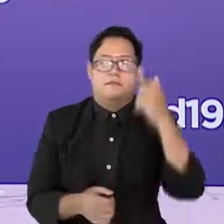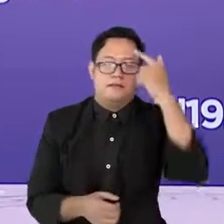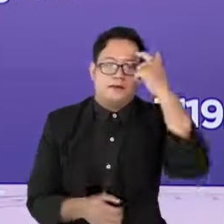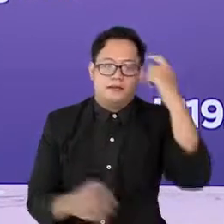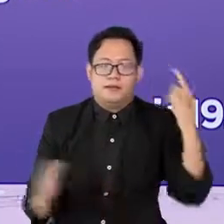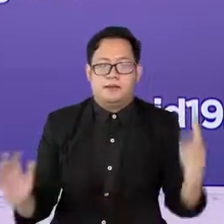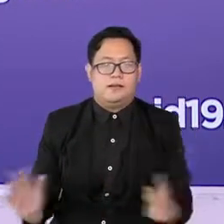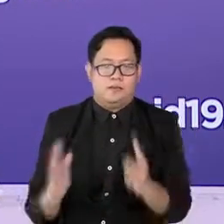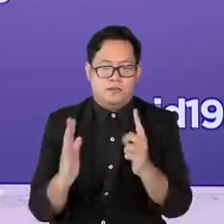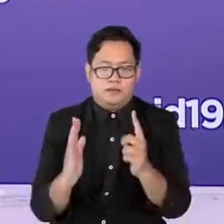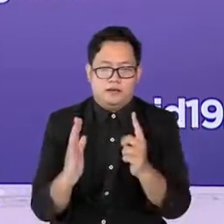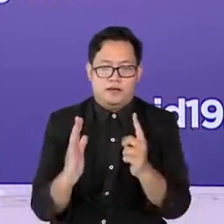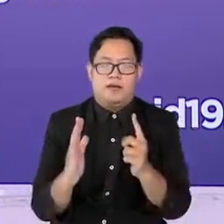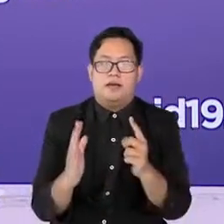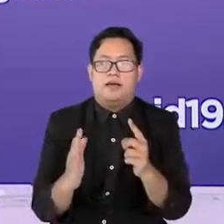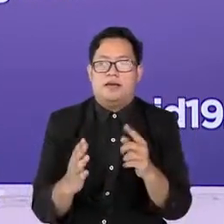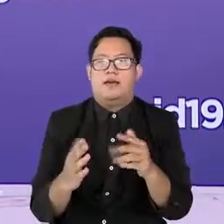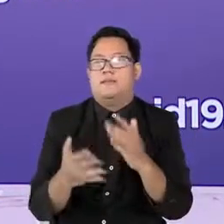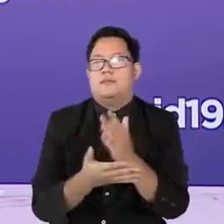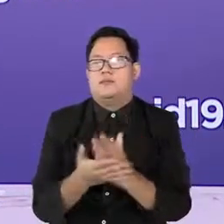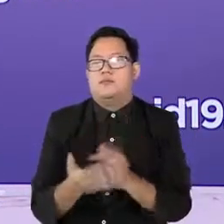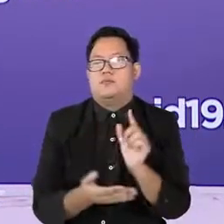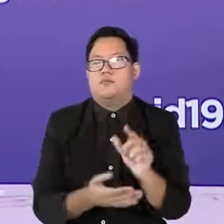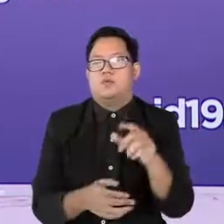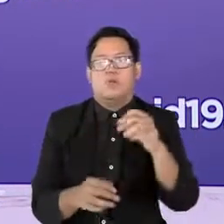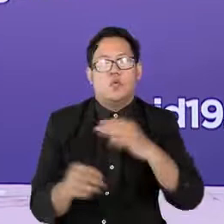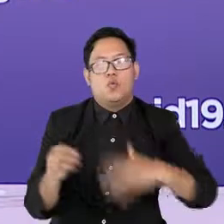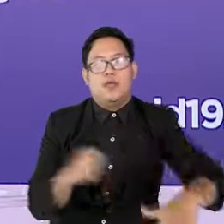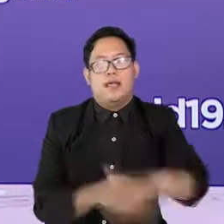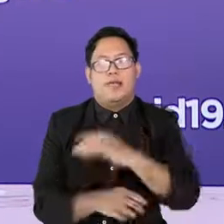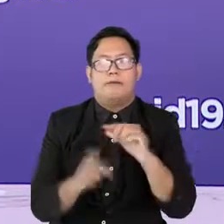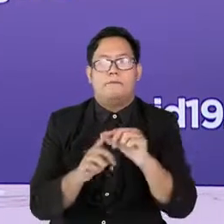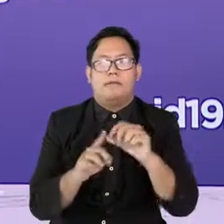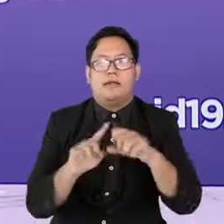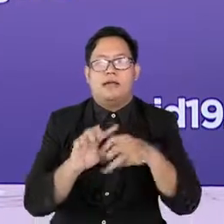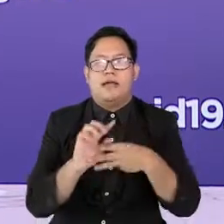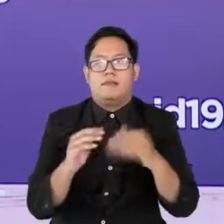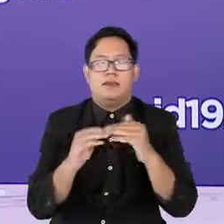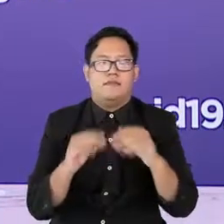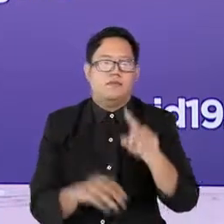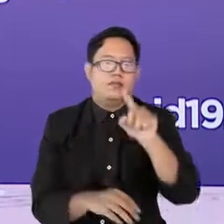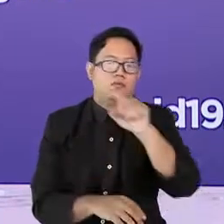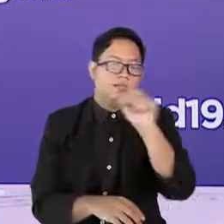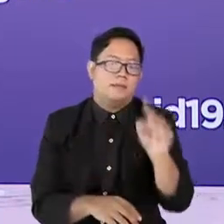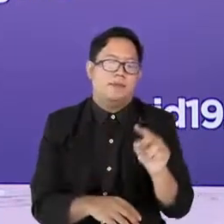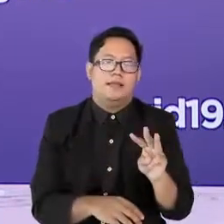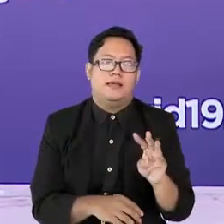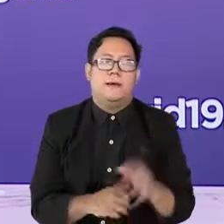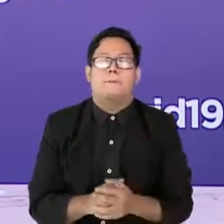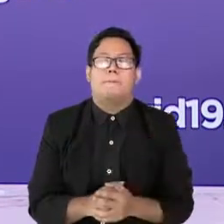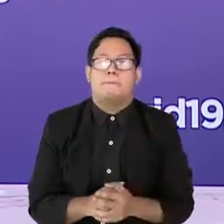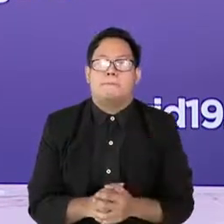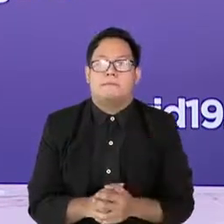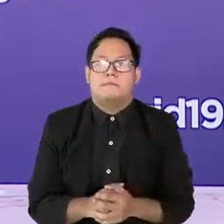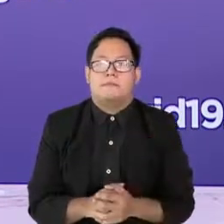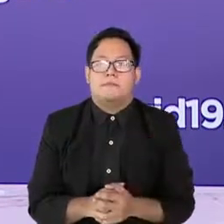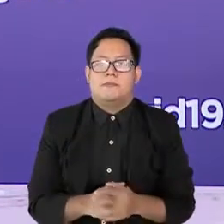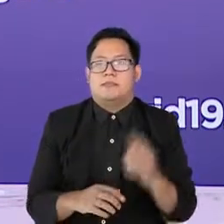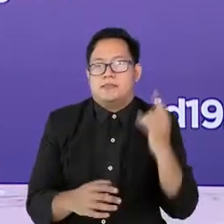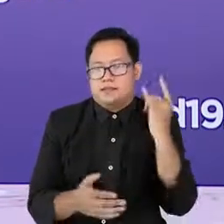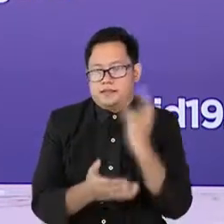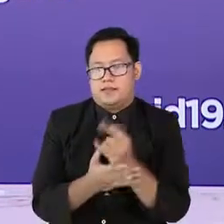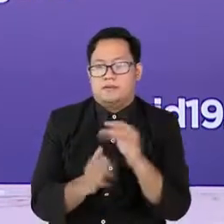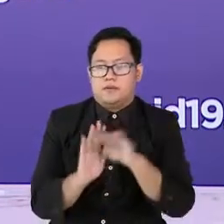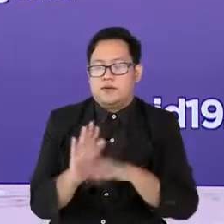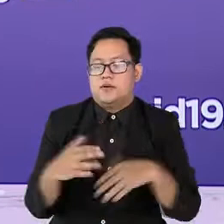dapat dilakukan di wilayah dengan ppkm level 1 sampai dengan 3 dengan tetap mengedepankan protokol